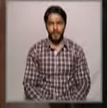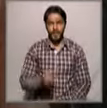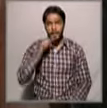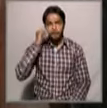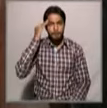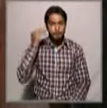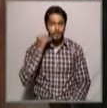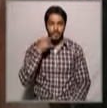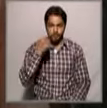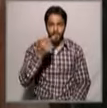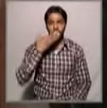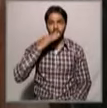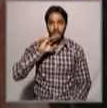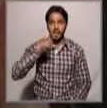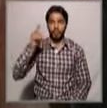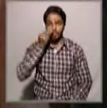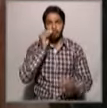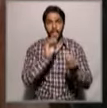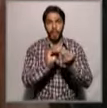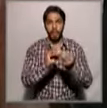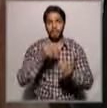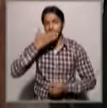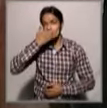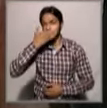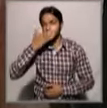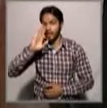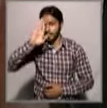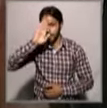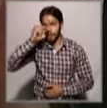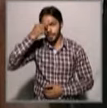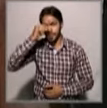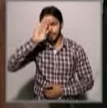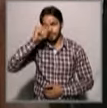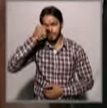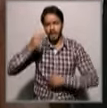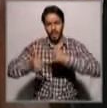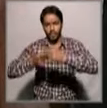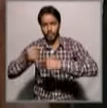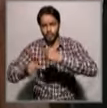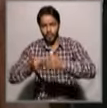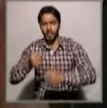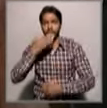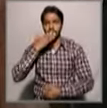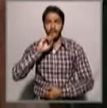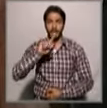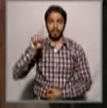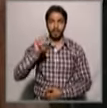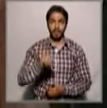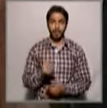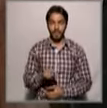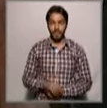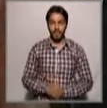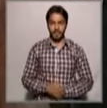الاثنين والخميس وكده، فجيت في يوم كنت صايمة وسألت من الله عشان ربنا سبحانه وتعالى يصبرني، يعني إن